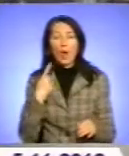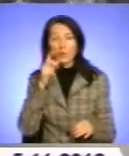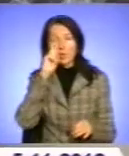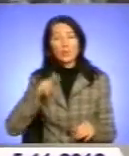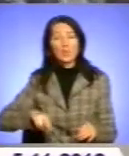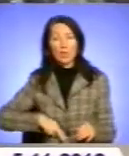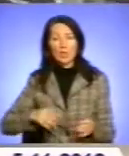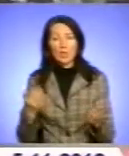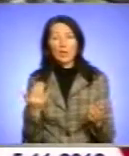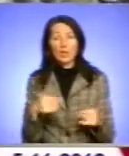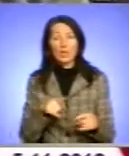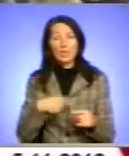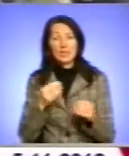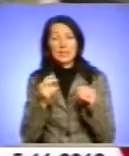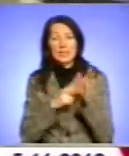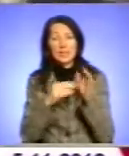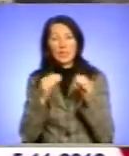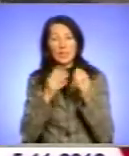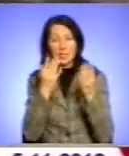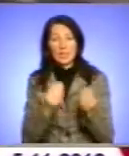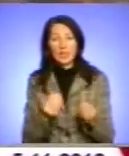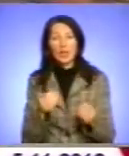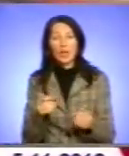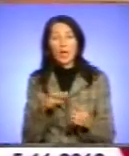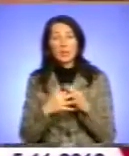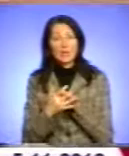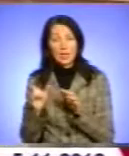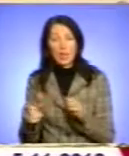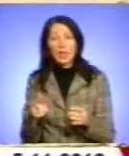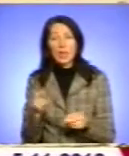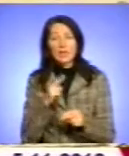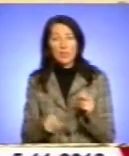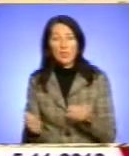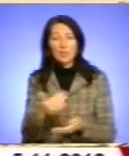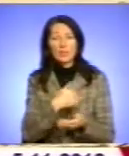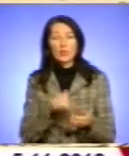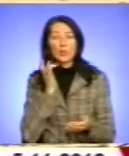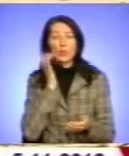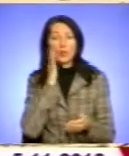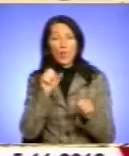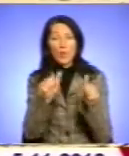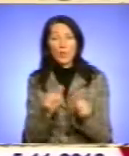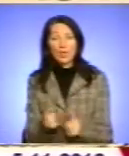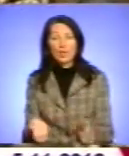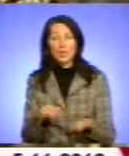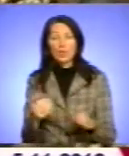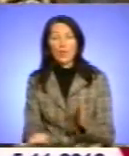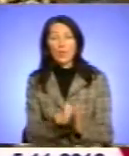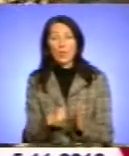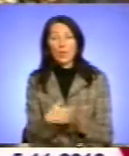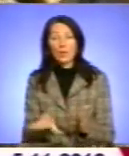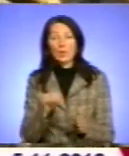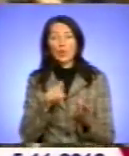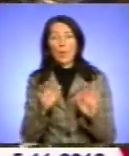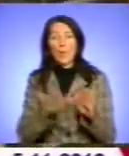Вже через 7-10 днів аграрії області завершать збір цукрових буряків. Їх залишилося викопати всього на площі 6 тисяч